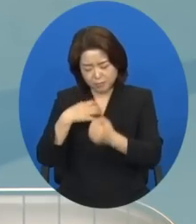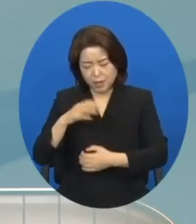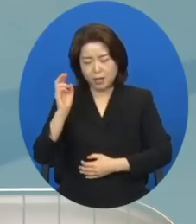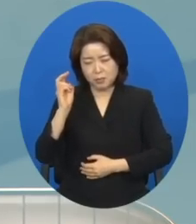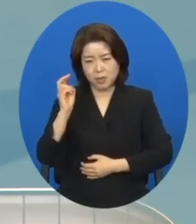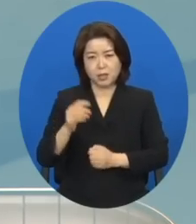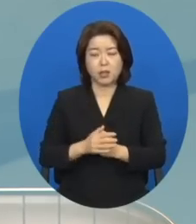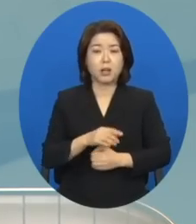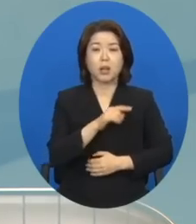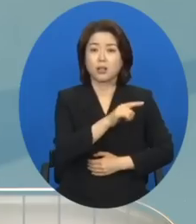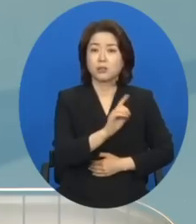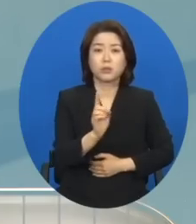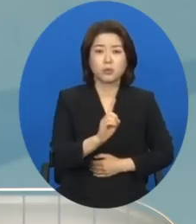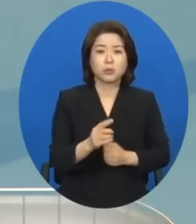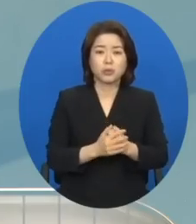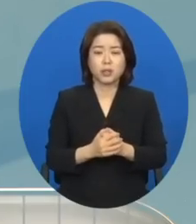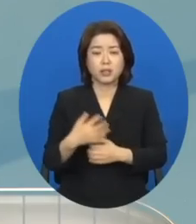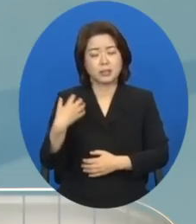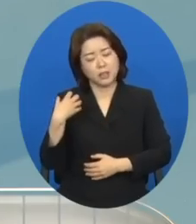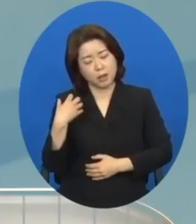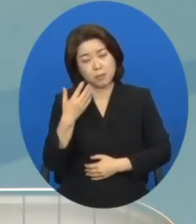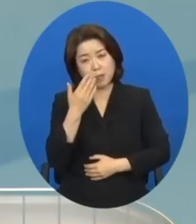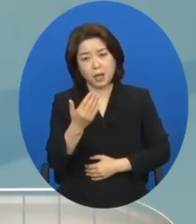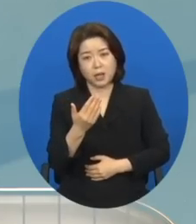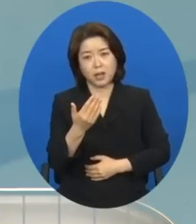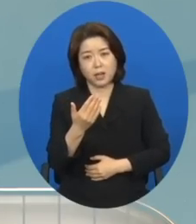어떻게 이걸 감당할 수 있겠습니까?